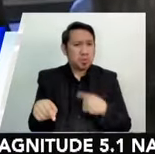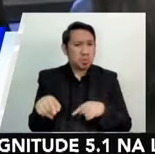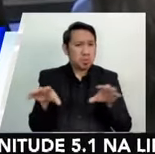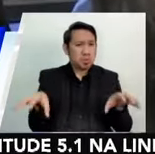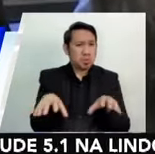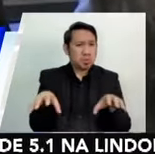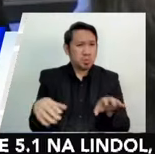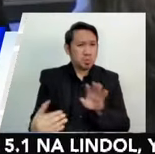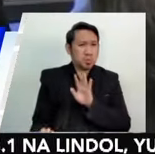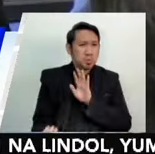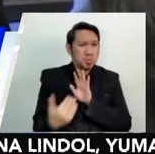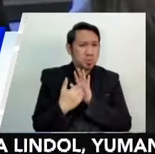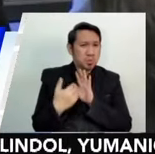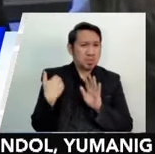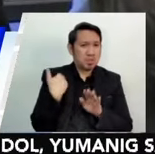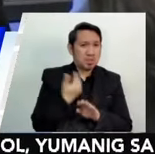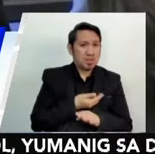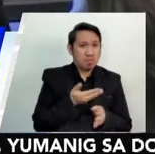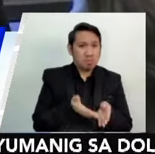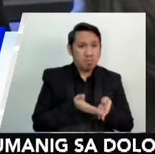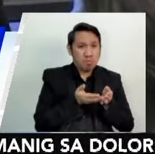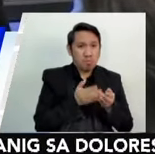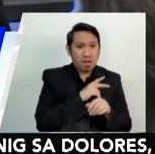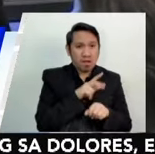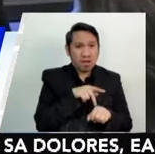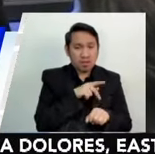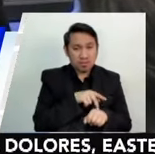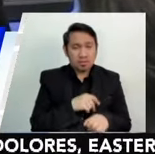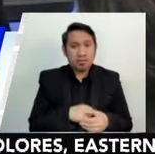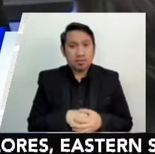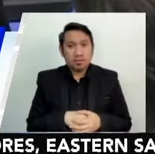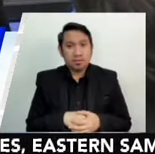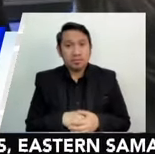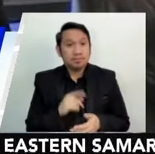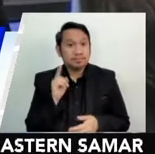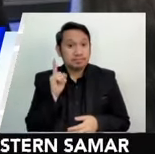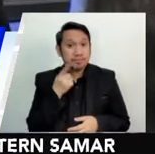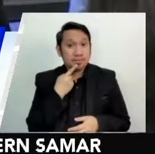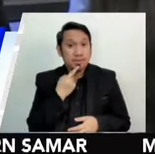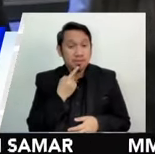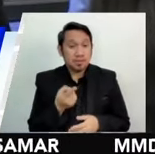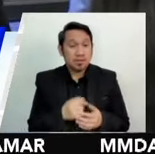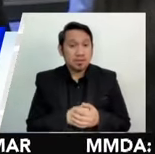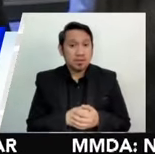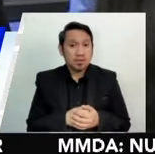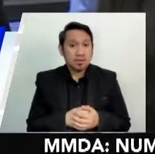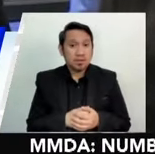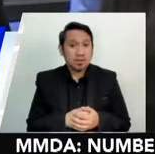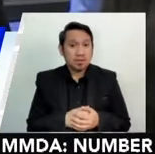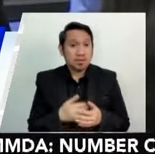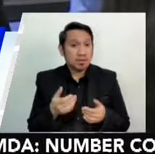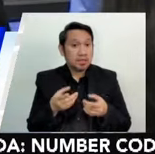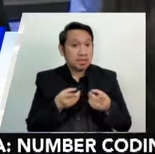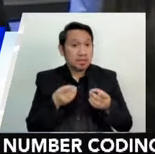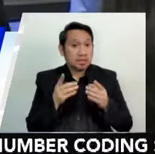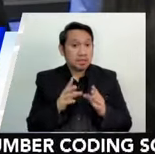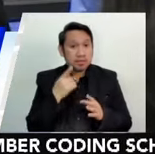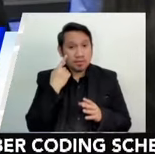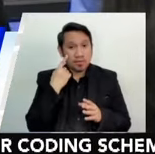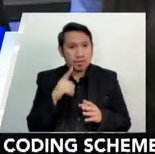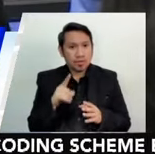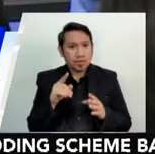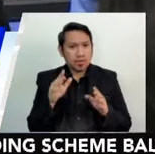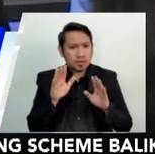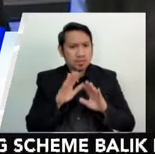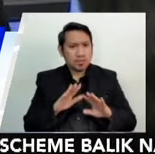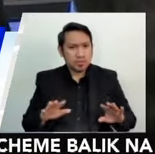West Philippine Sea. Sa isang U.S. State Department briefing, sinabi ni White House Senior Director for East Asia and Oceania, Mira Rapp Hooper,